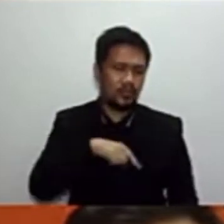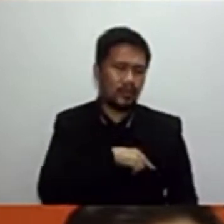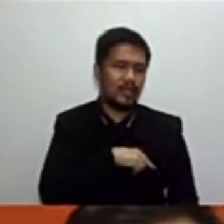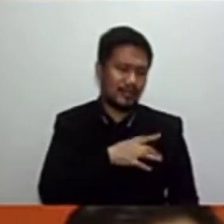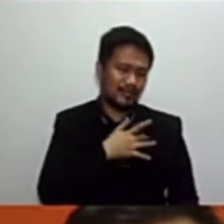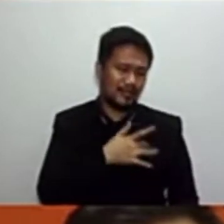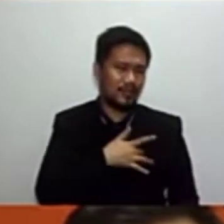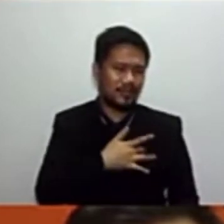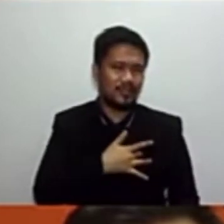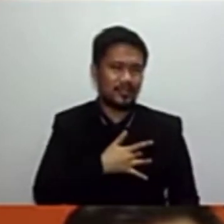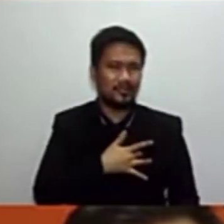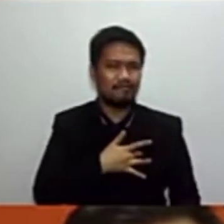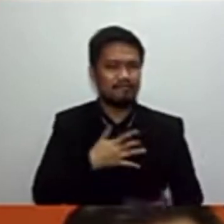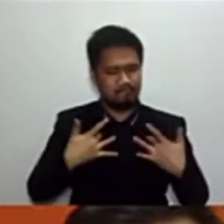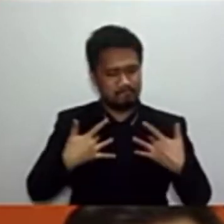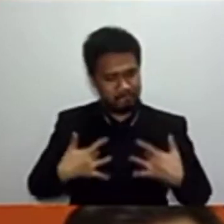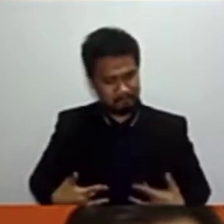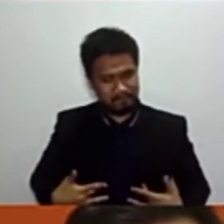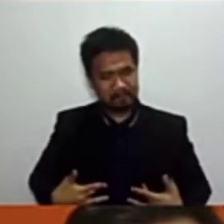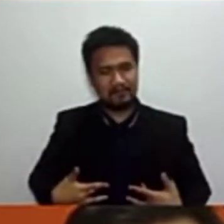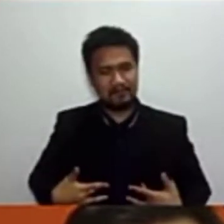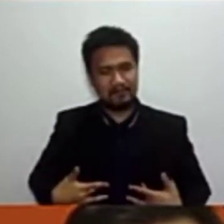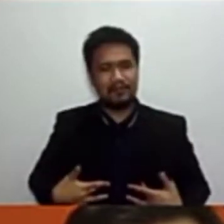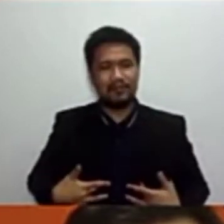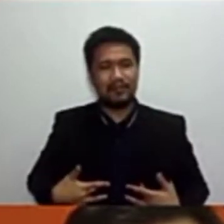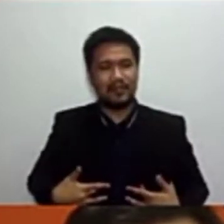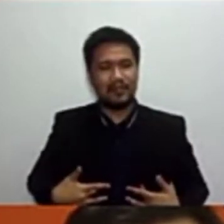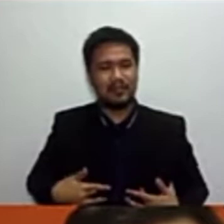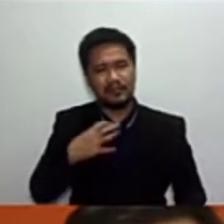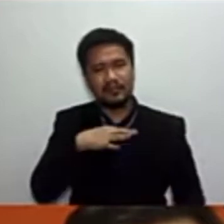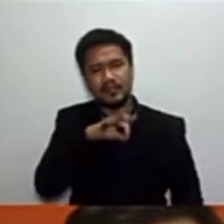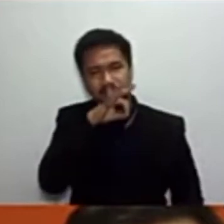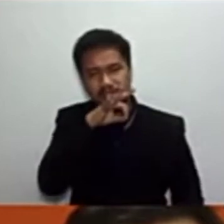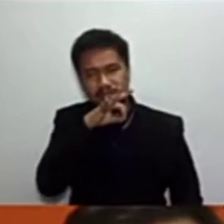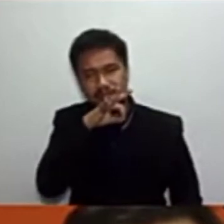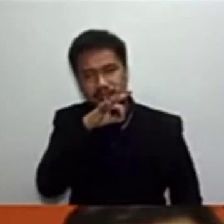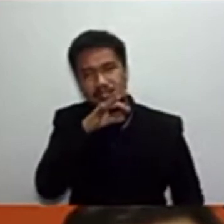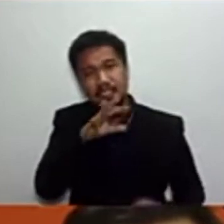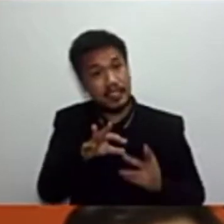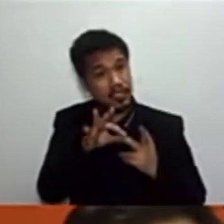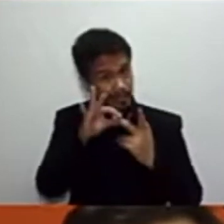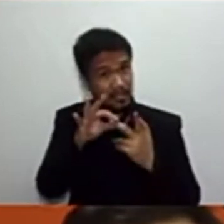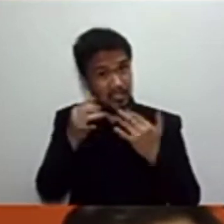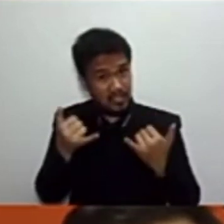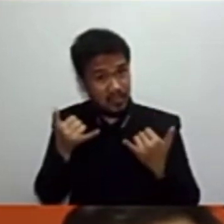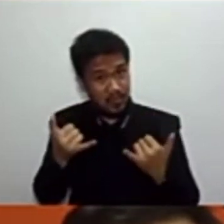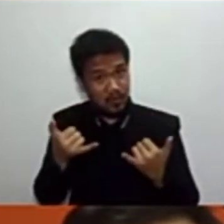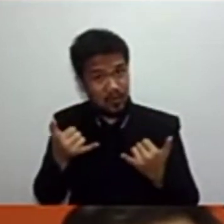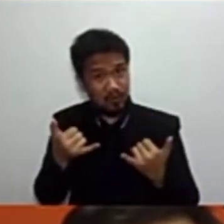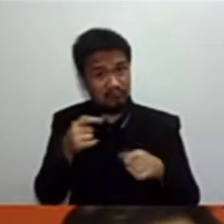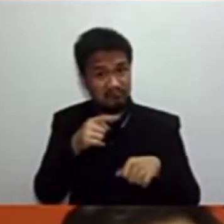lalo na sa panahon natin ngayon na napakahirap magpakabuti.